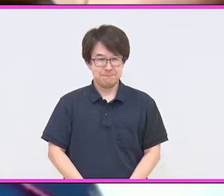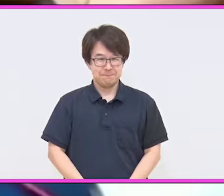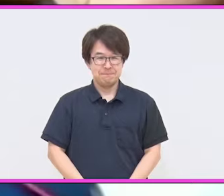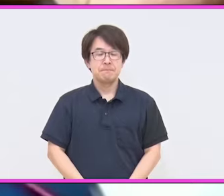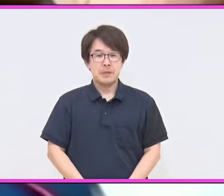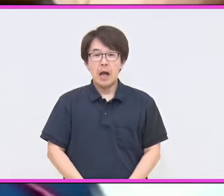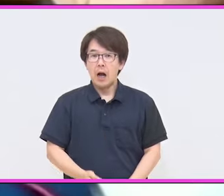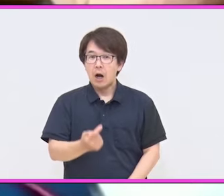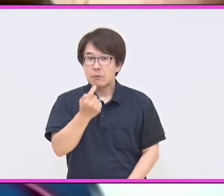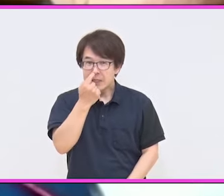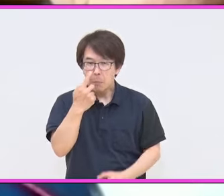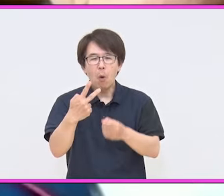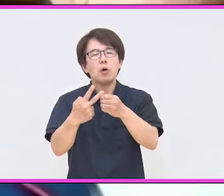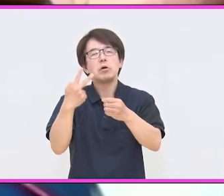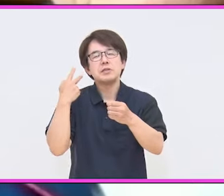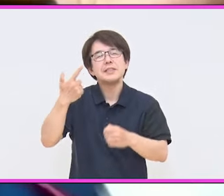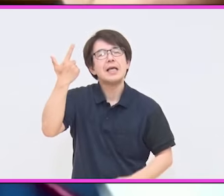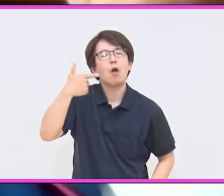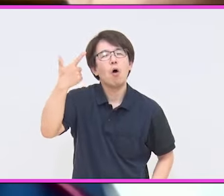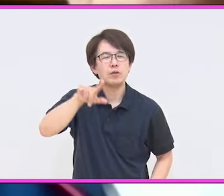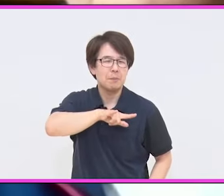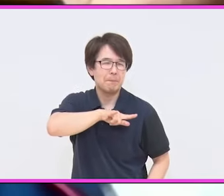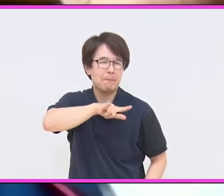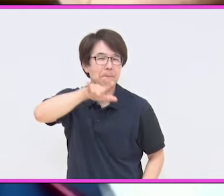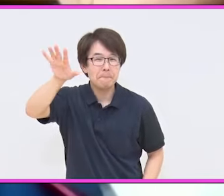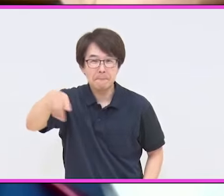はい、私も一昨年ロンドン行った時に、